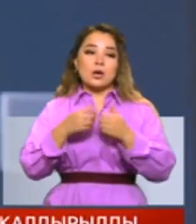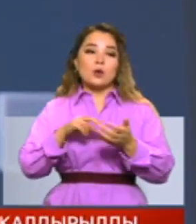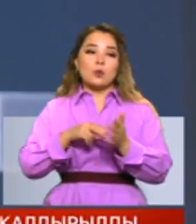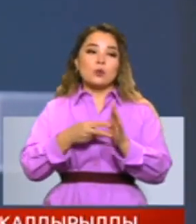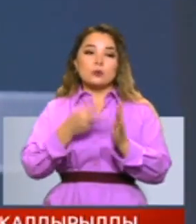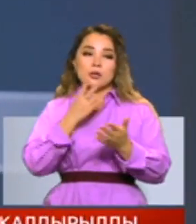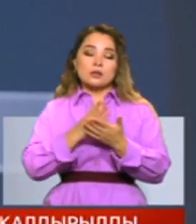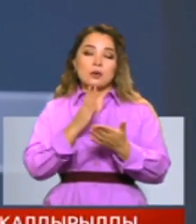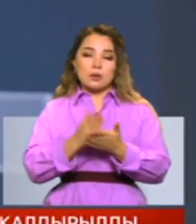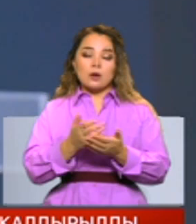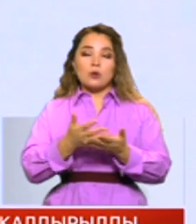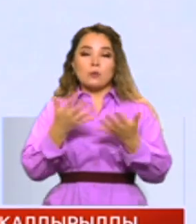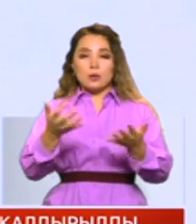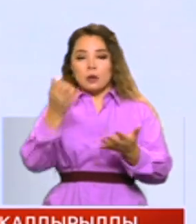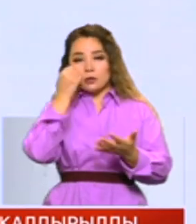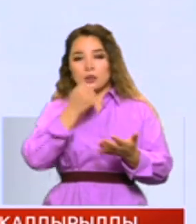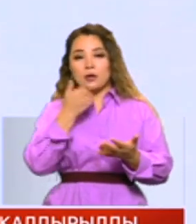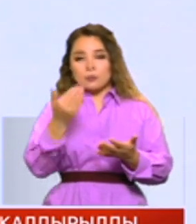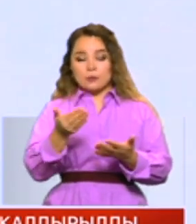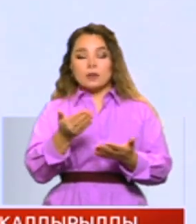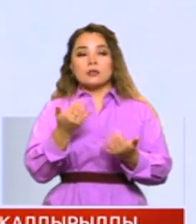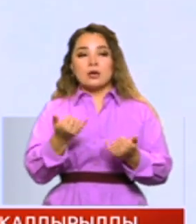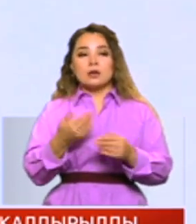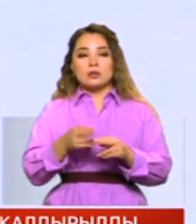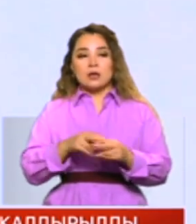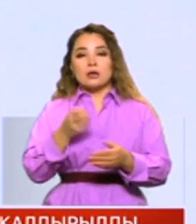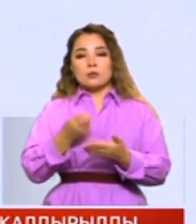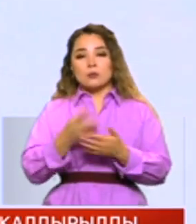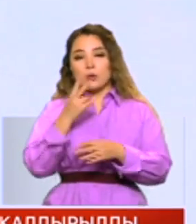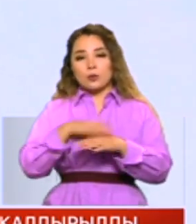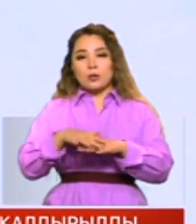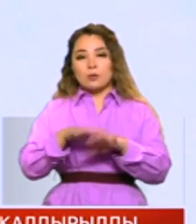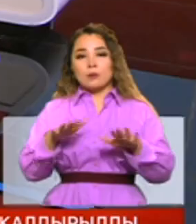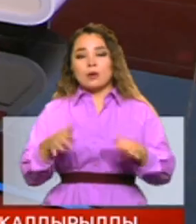көзделген. Көп рахмет, Саясат мырза. Қымбат көрермен,